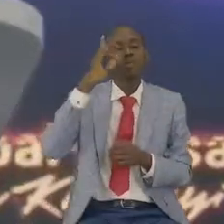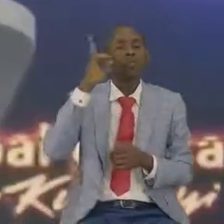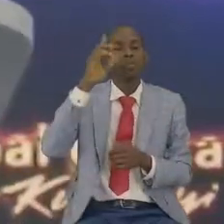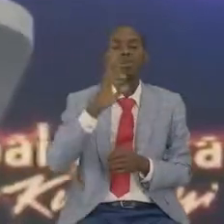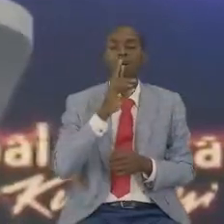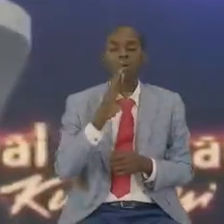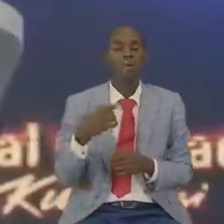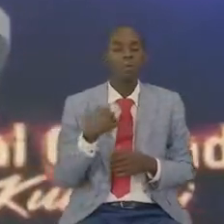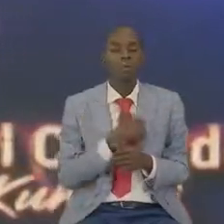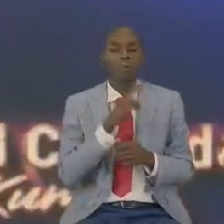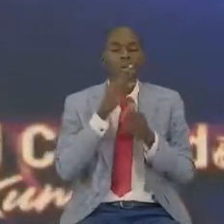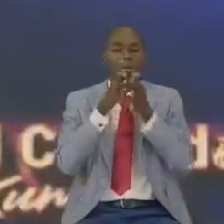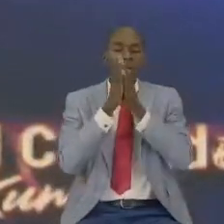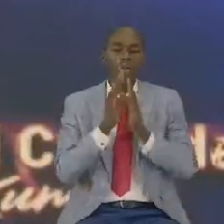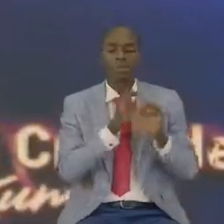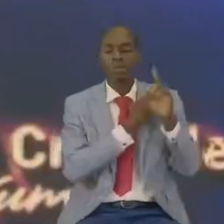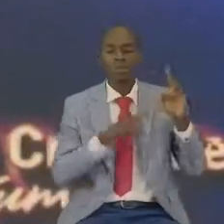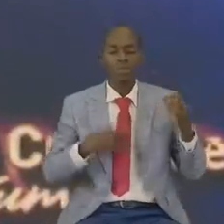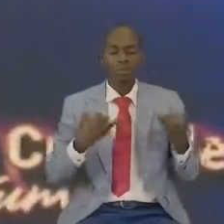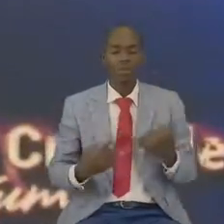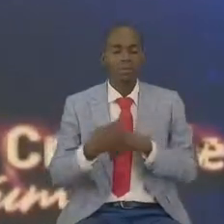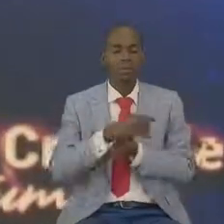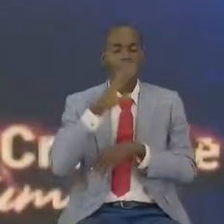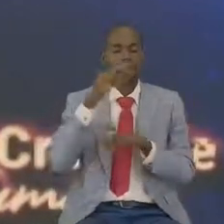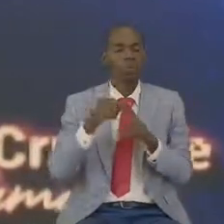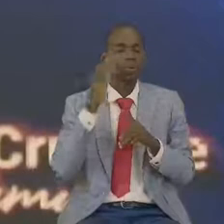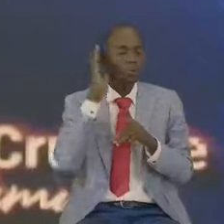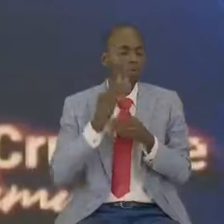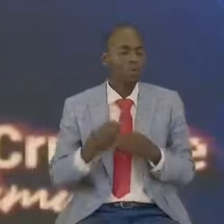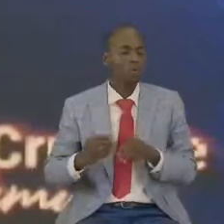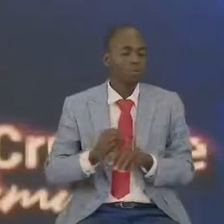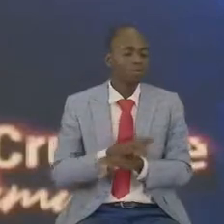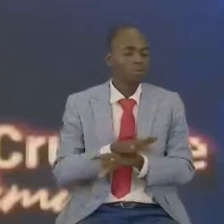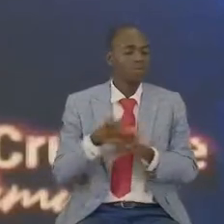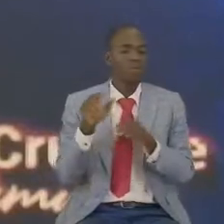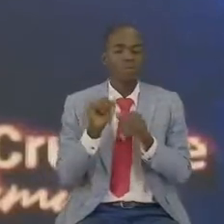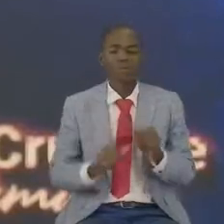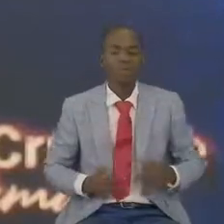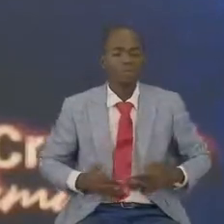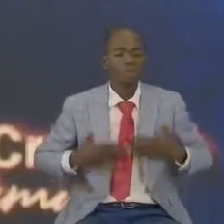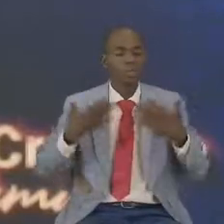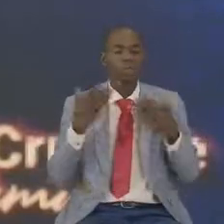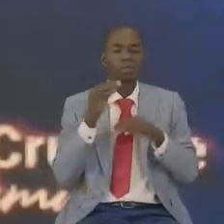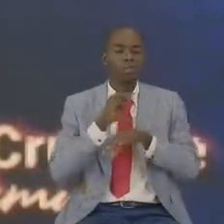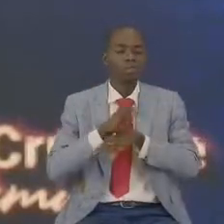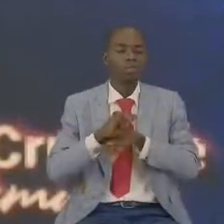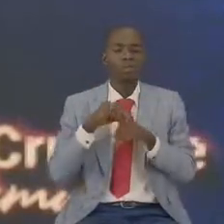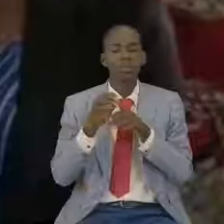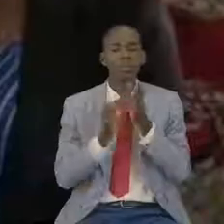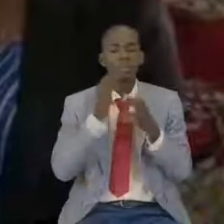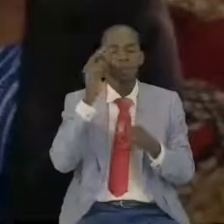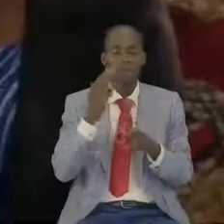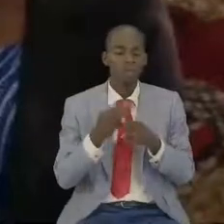demandons, Seigneur, qu'aujourd'hui, que ta parole impacte chaque vie, chaque ministère au nom de